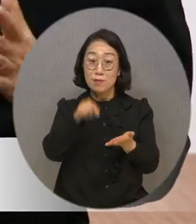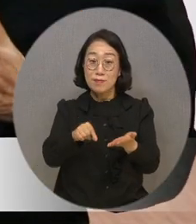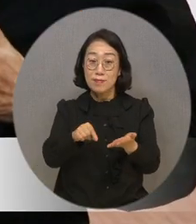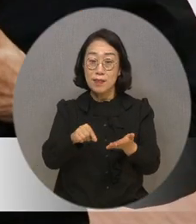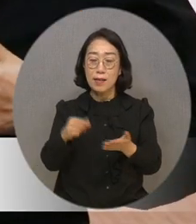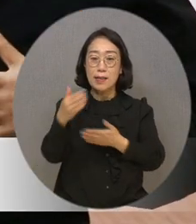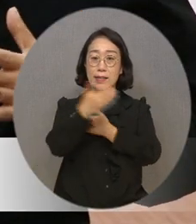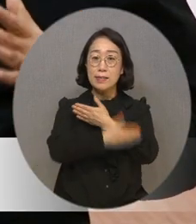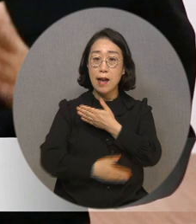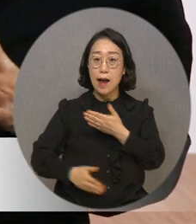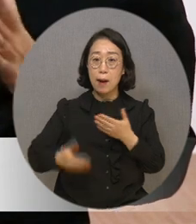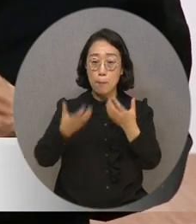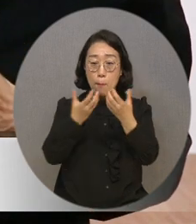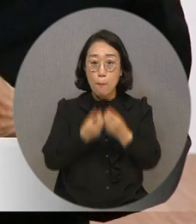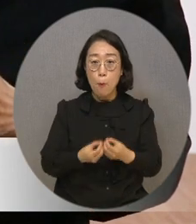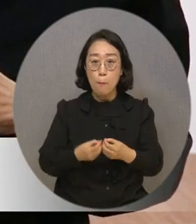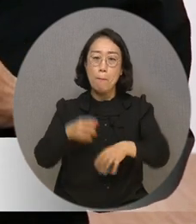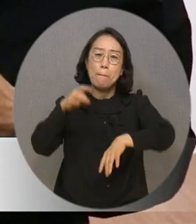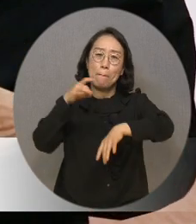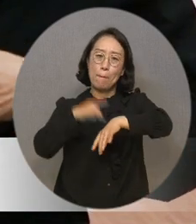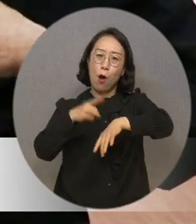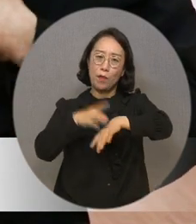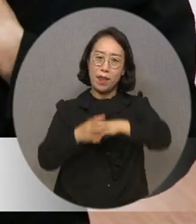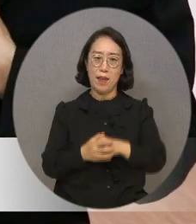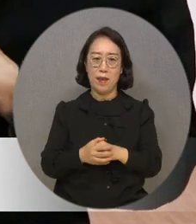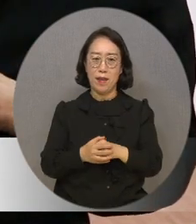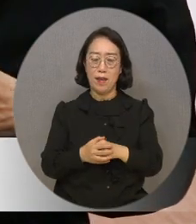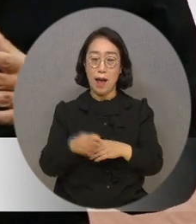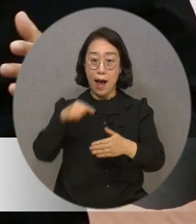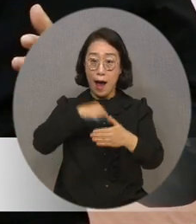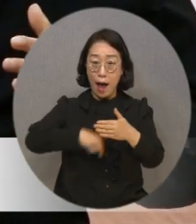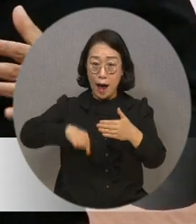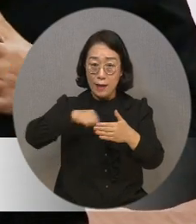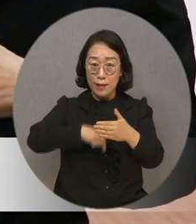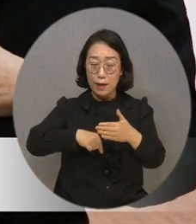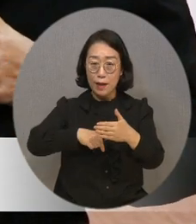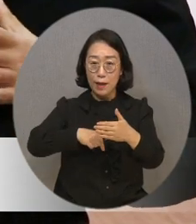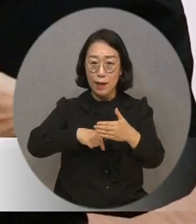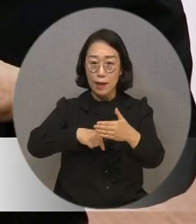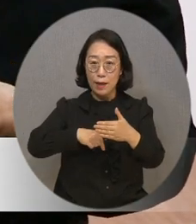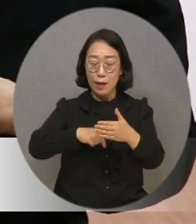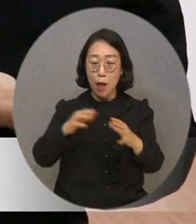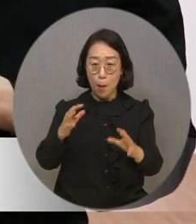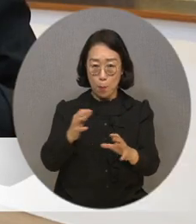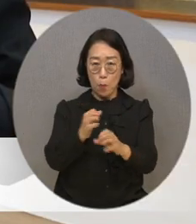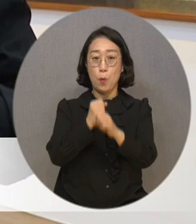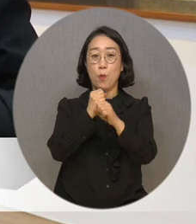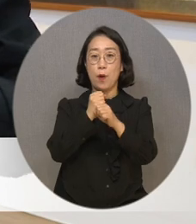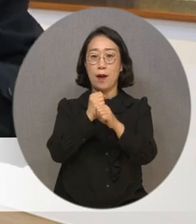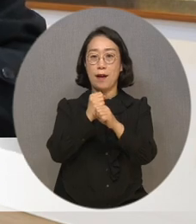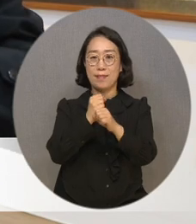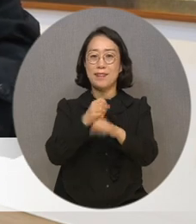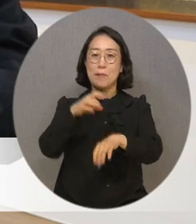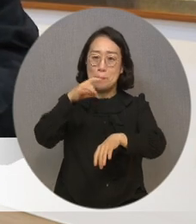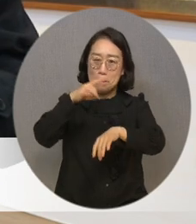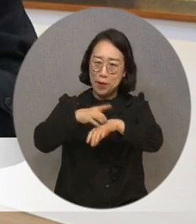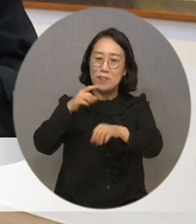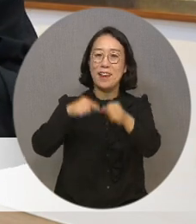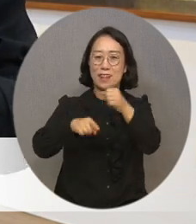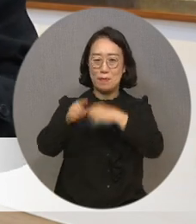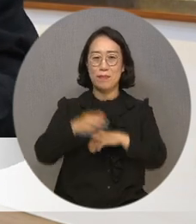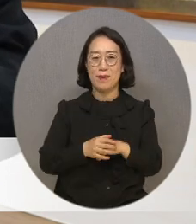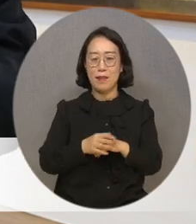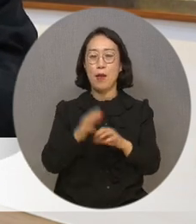사람 몸에 비우면 빼대 이런 걸 내용물을 감싸 포용하는 이런 의미에서